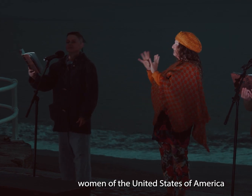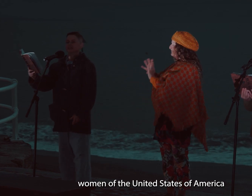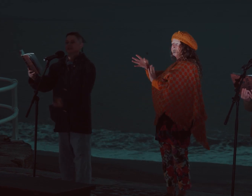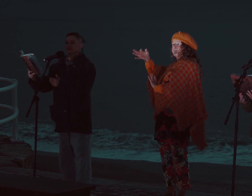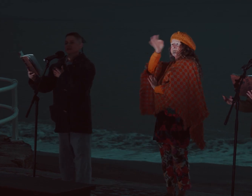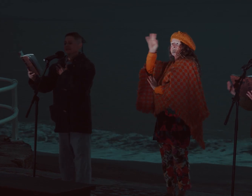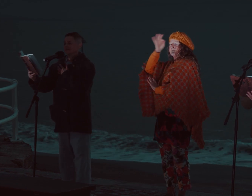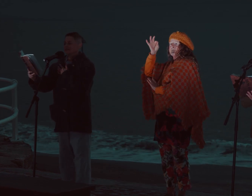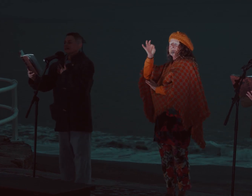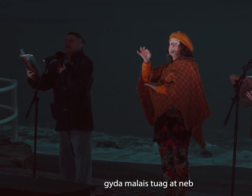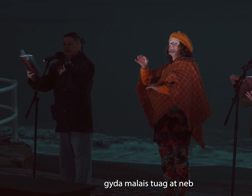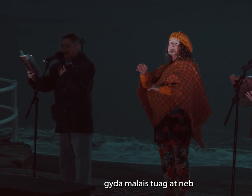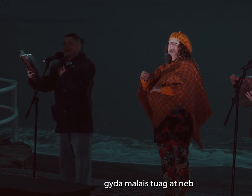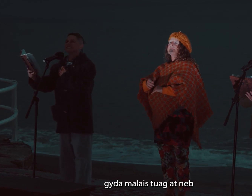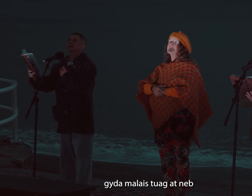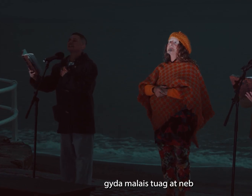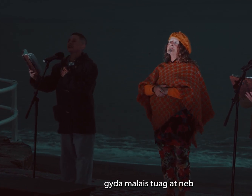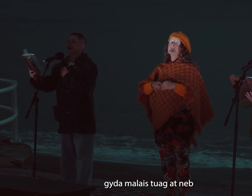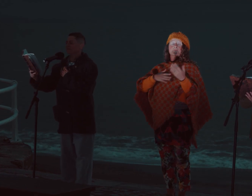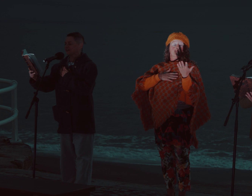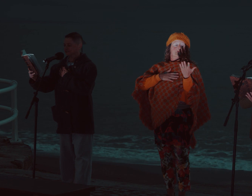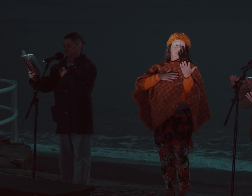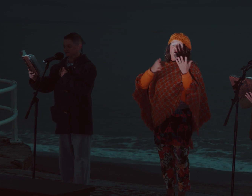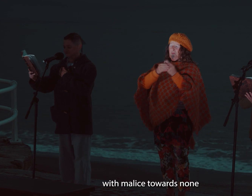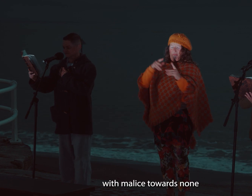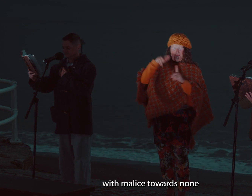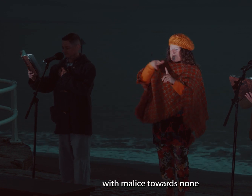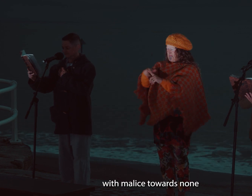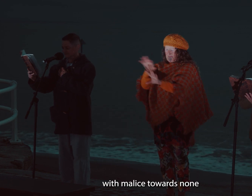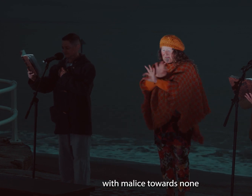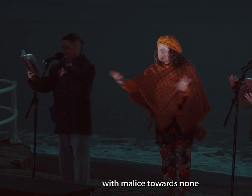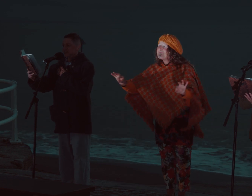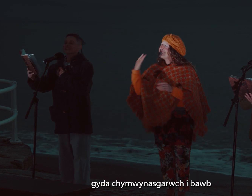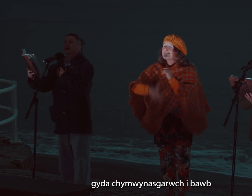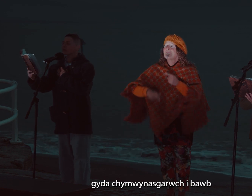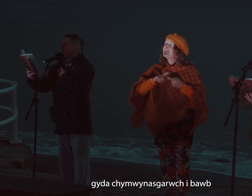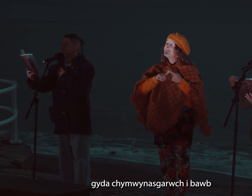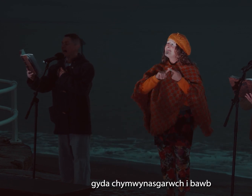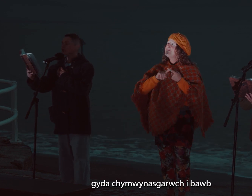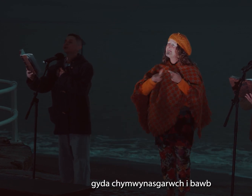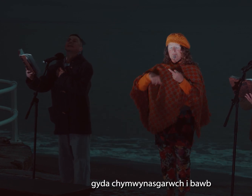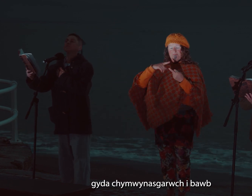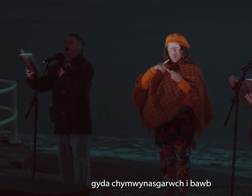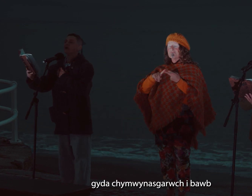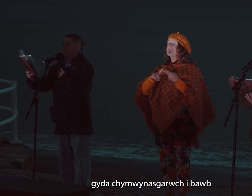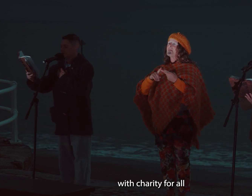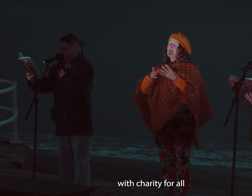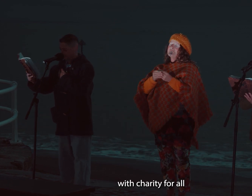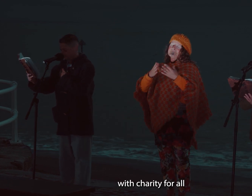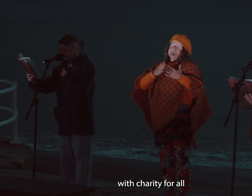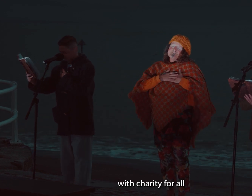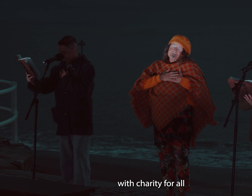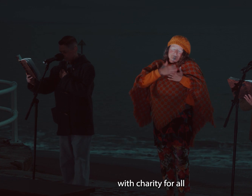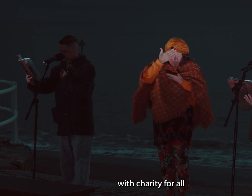America. Gyda malais tuag at neb. With malice towards none. Gyda chamwyn osgarwch i bawb.